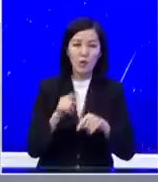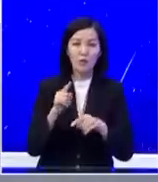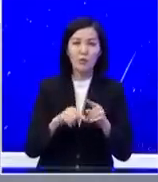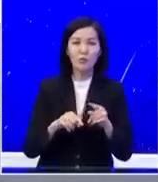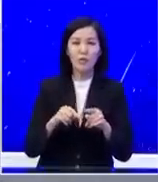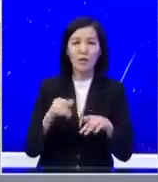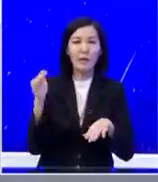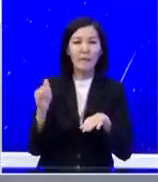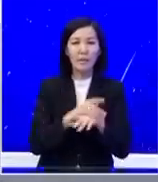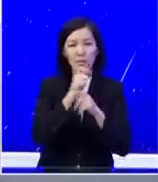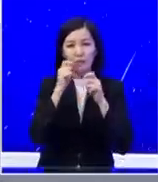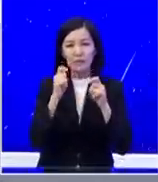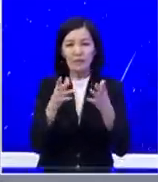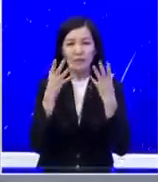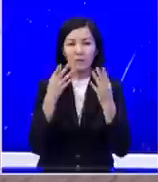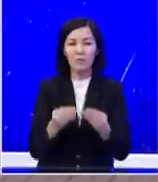жақсылық жасайтын күн.